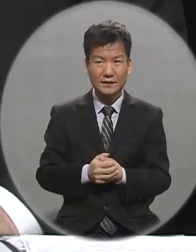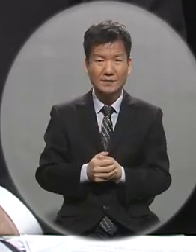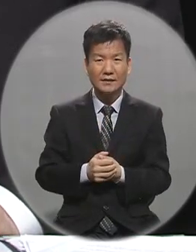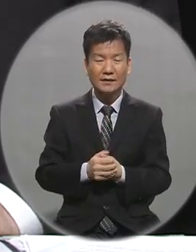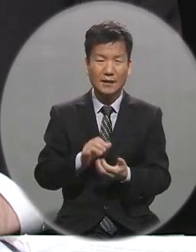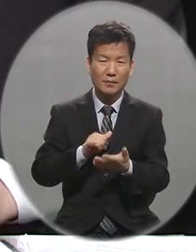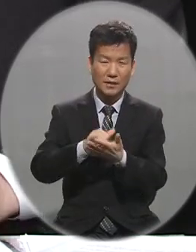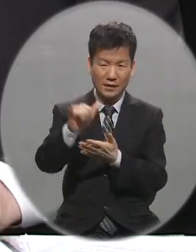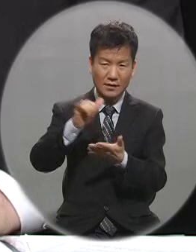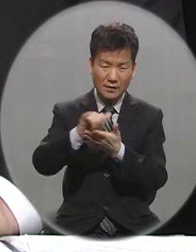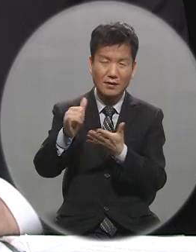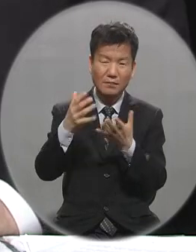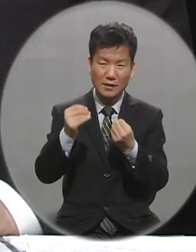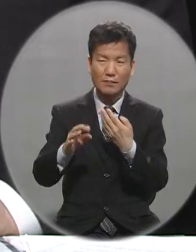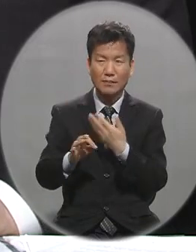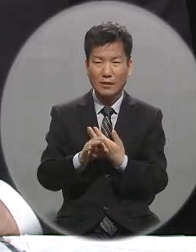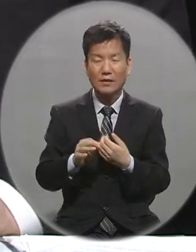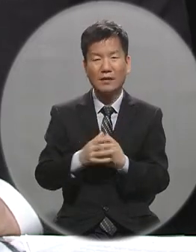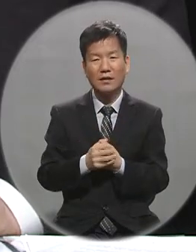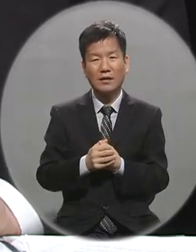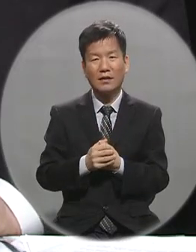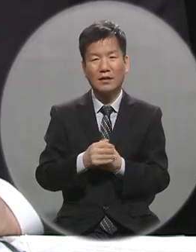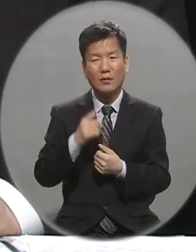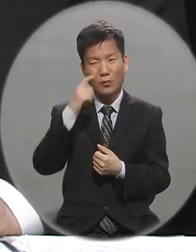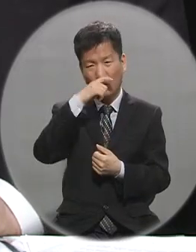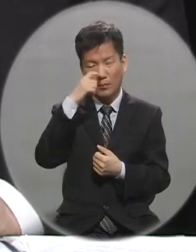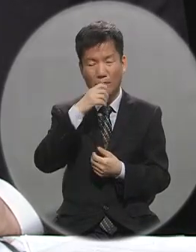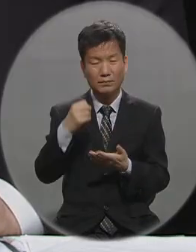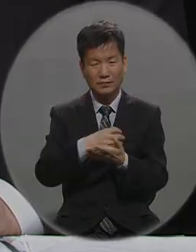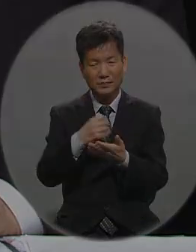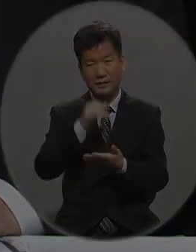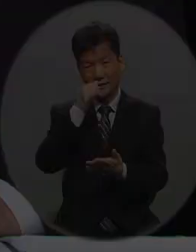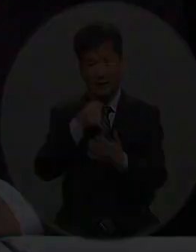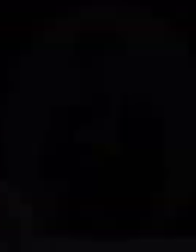비행기를 많이 타면 탈수록 엄청난 탄소를 만들어낼 수밖에 없다는 겁니다.